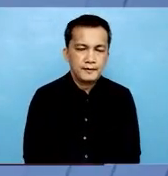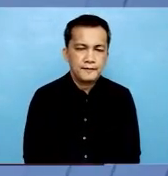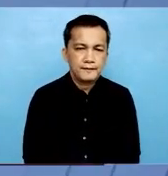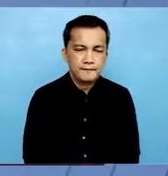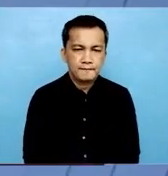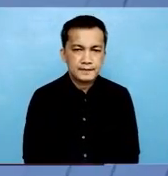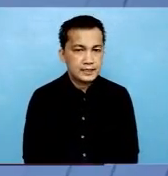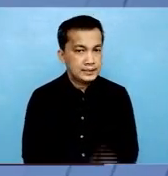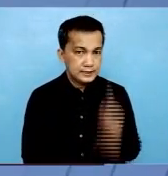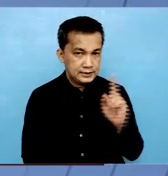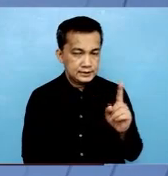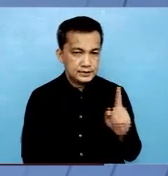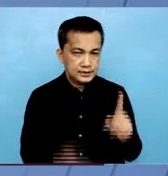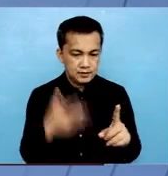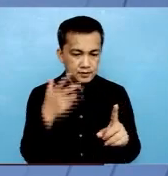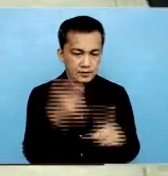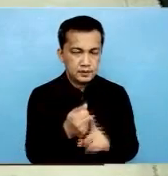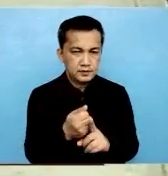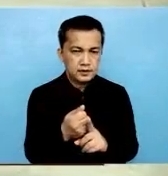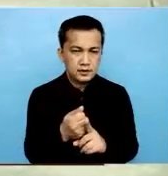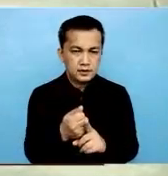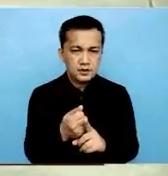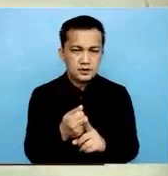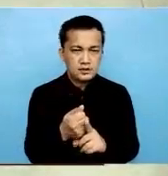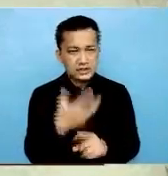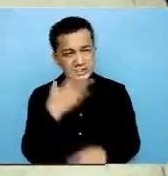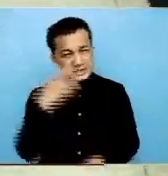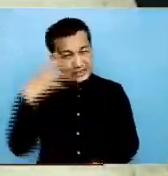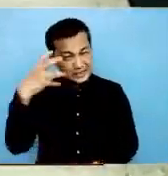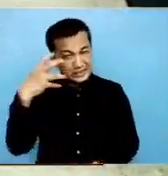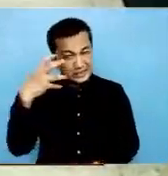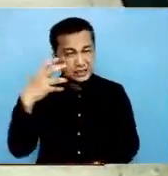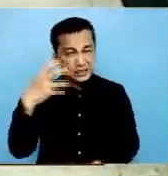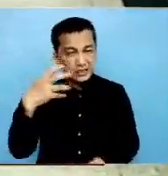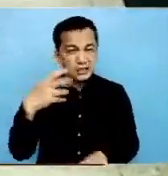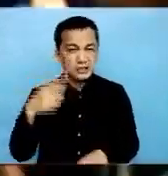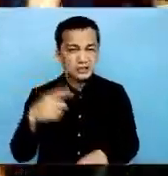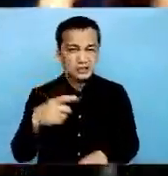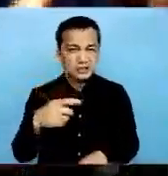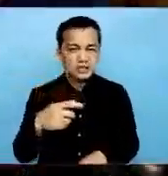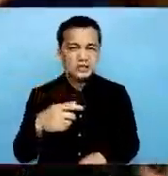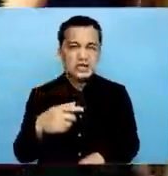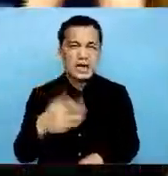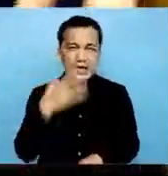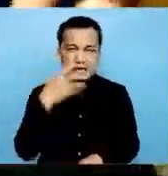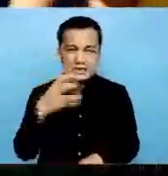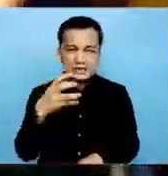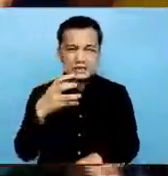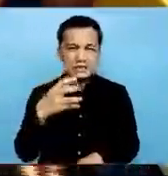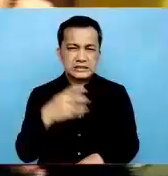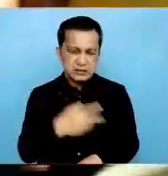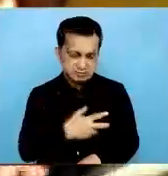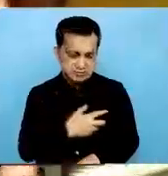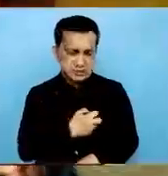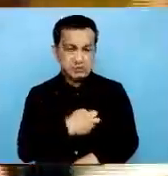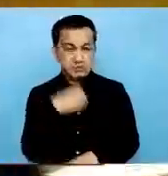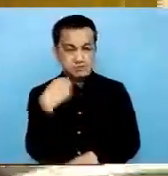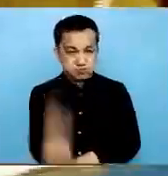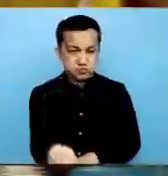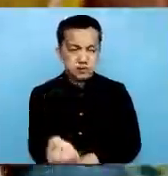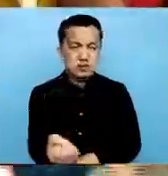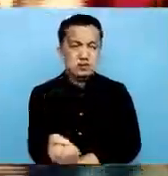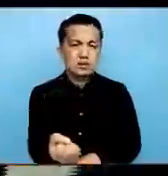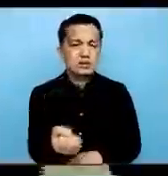Isa sa mga epekto ng pagkababad sa mainit na panahon ay heat stroke. Kaya pinag-iingat ng Department of Health